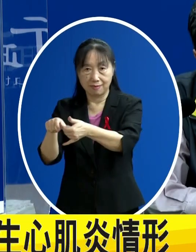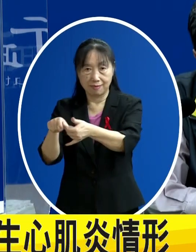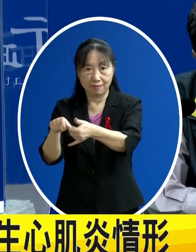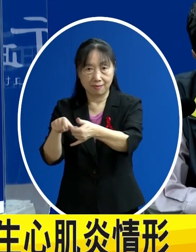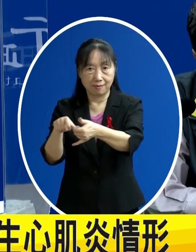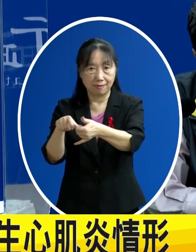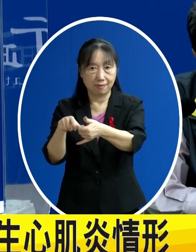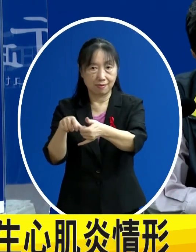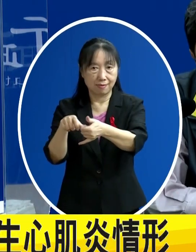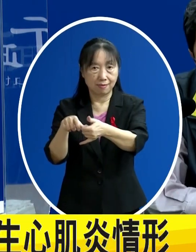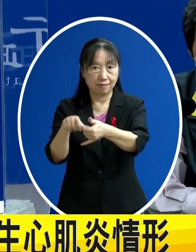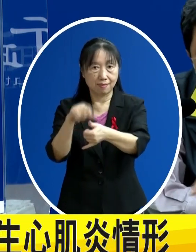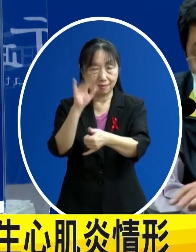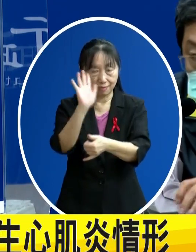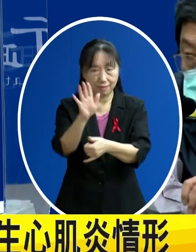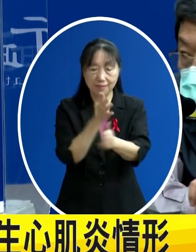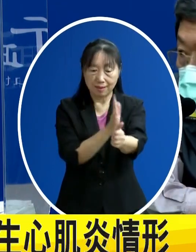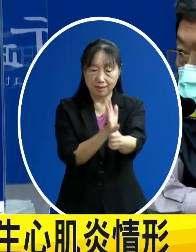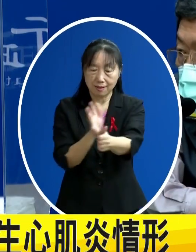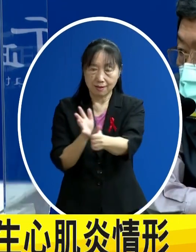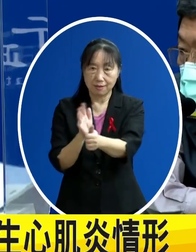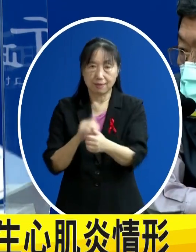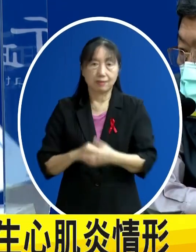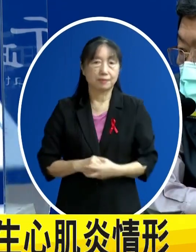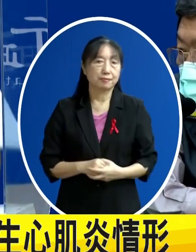比较初步的调查。